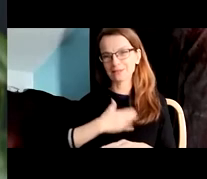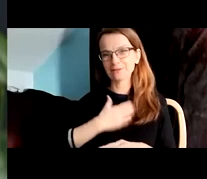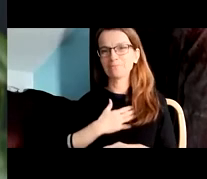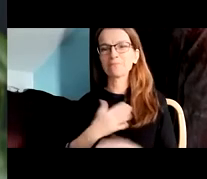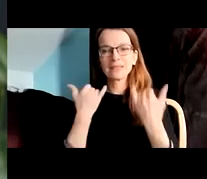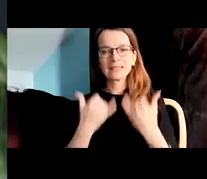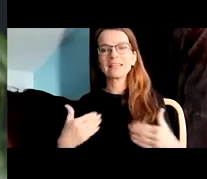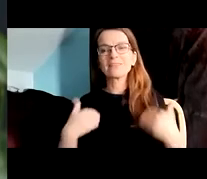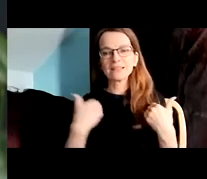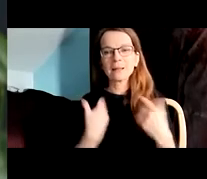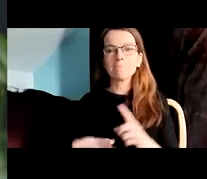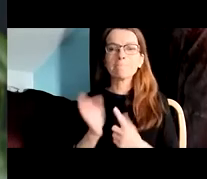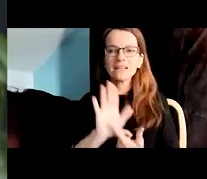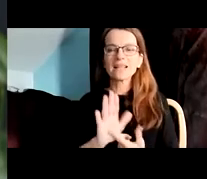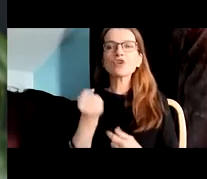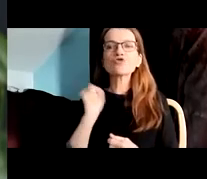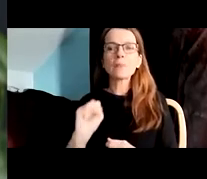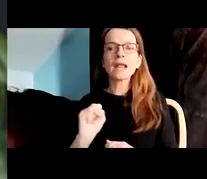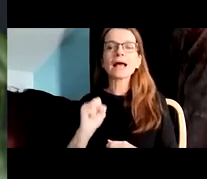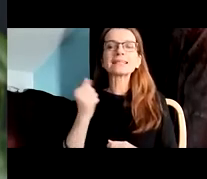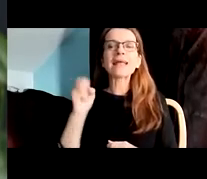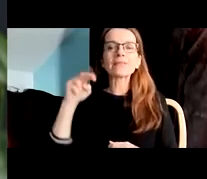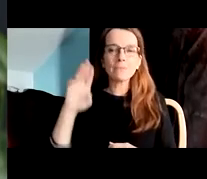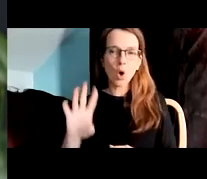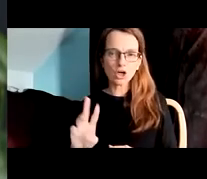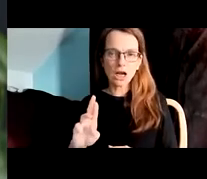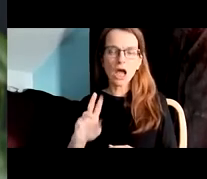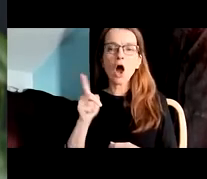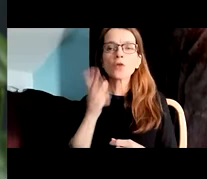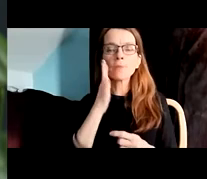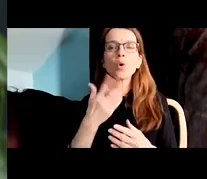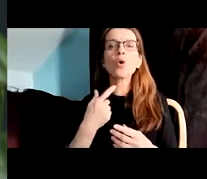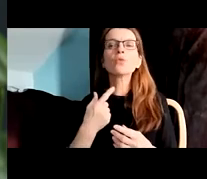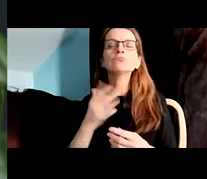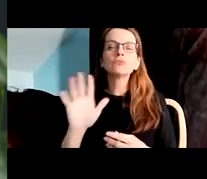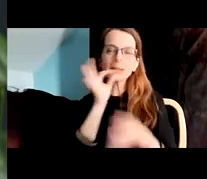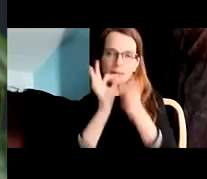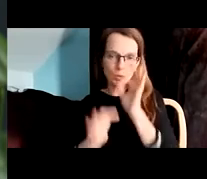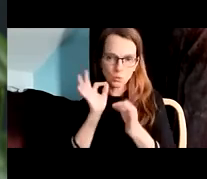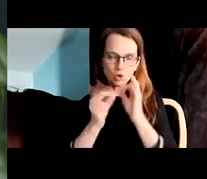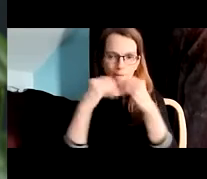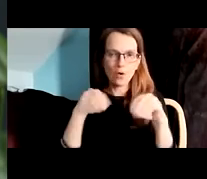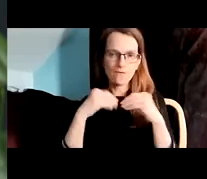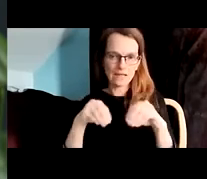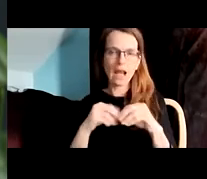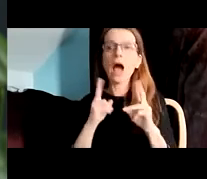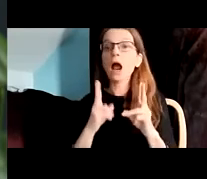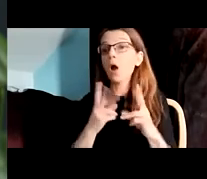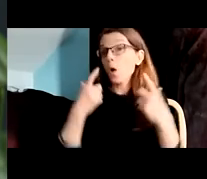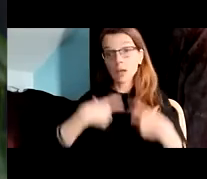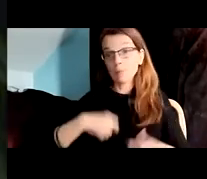Sedaj pa z veseljem predstavljam Špelo Sanabor, ki bo z nami delila svojo izkušnjo gibalno ovirane osebe na